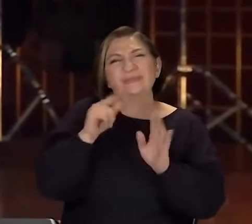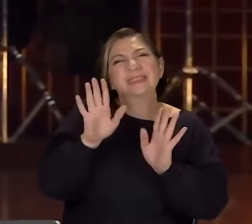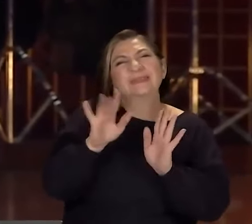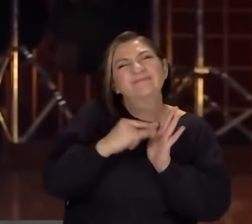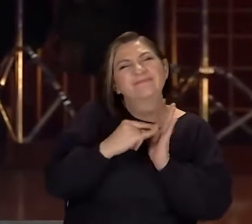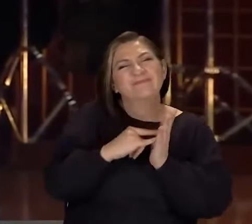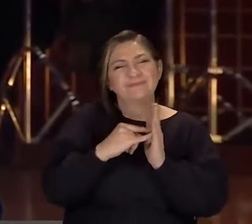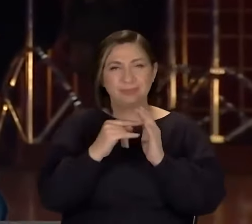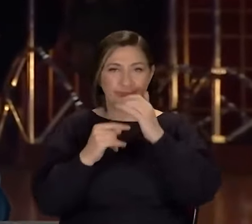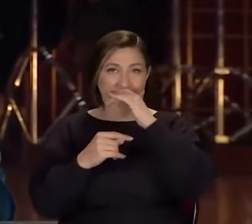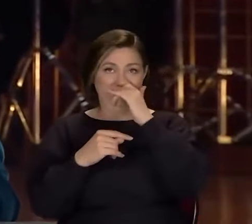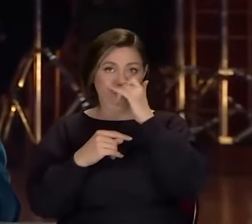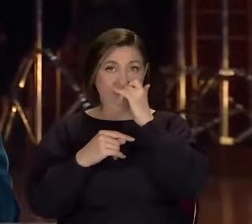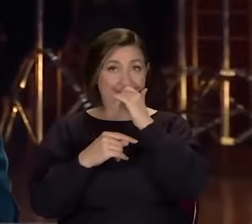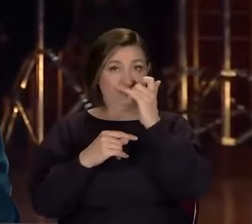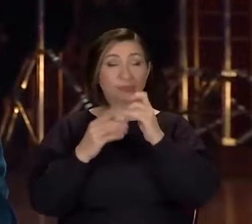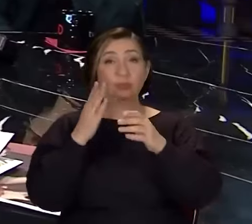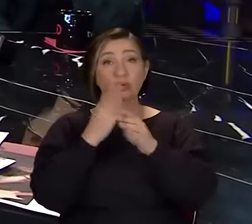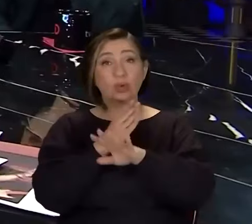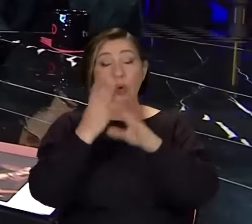çekiniyorum. Çünkü